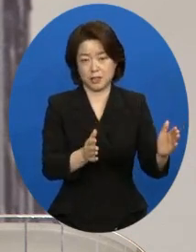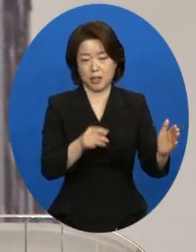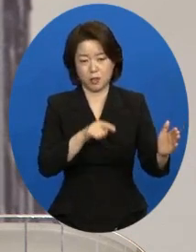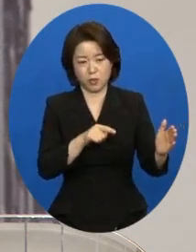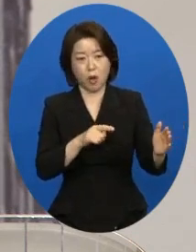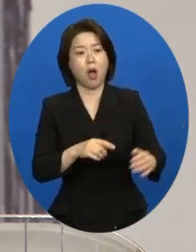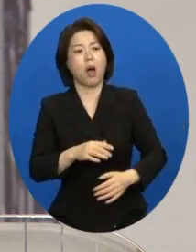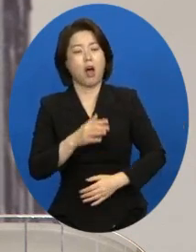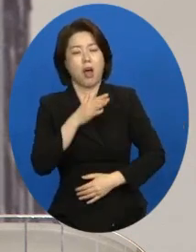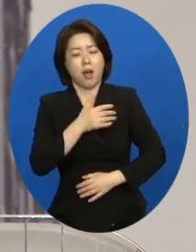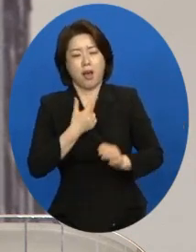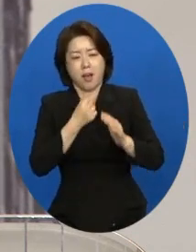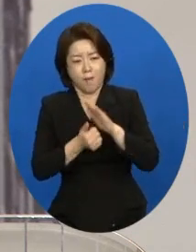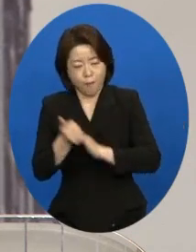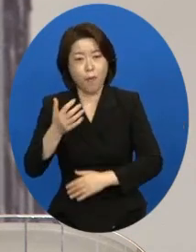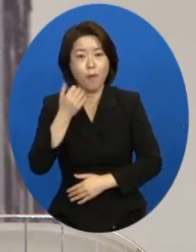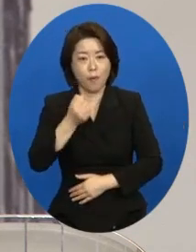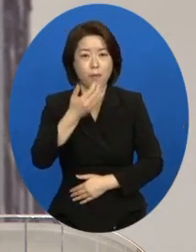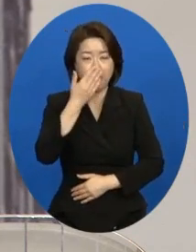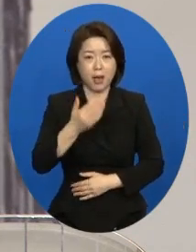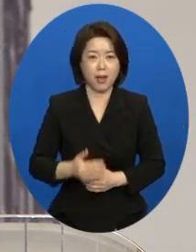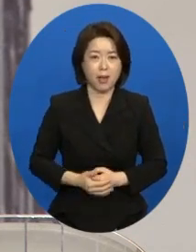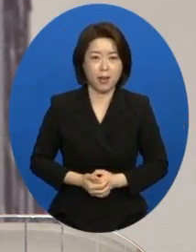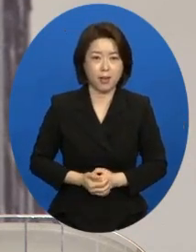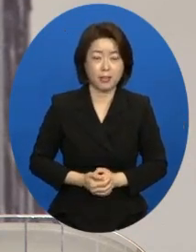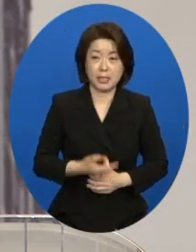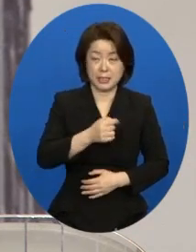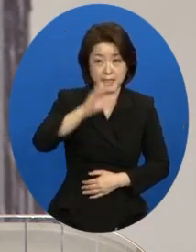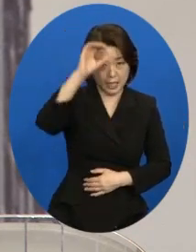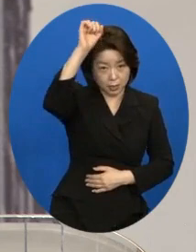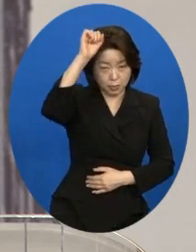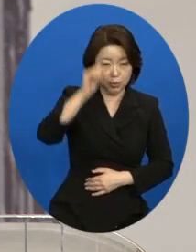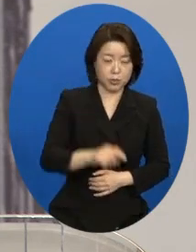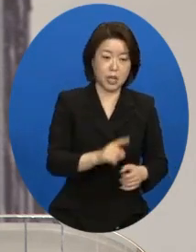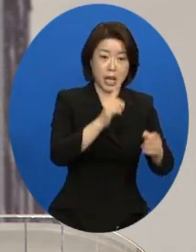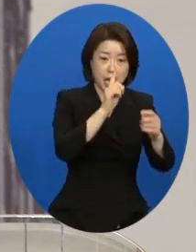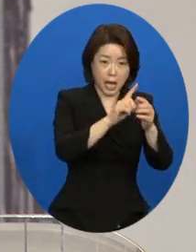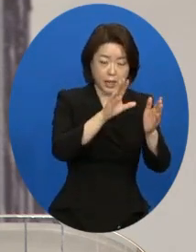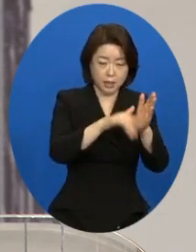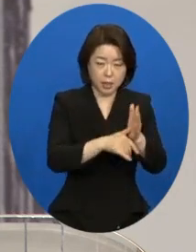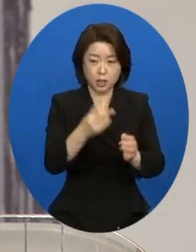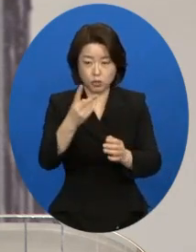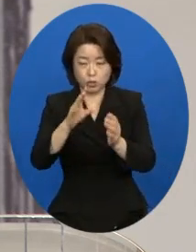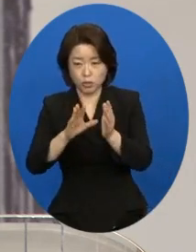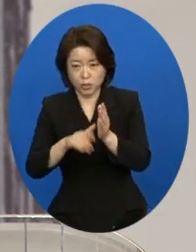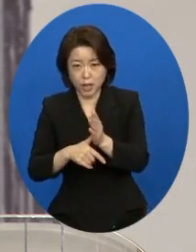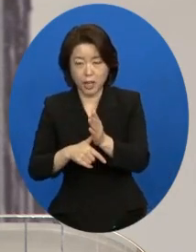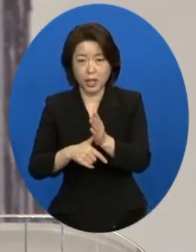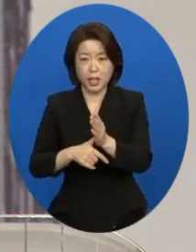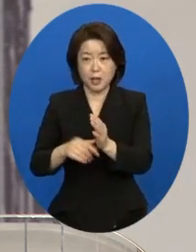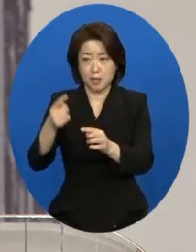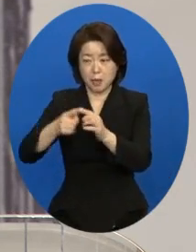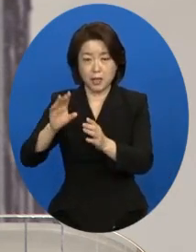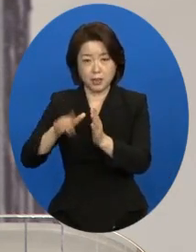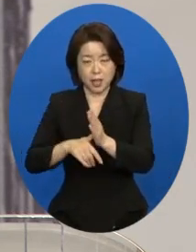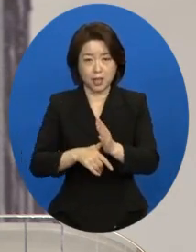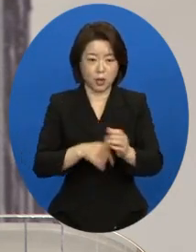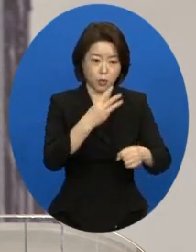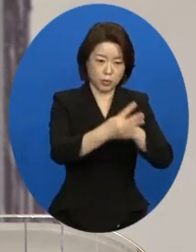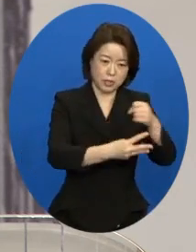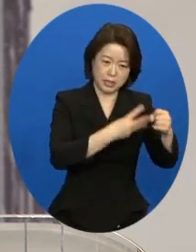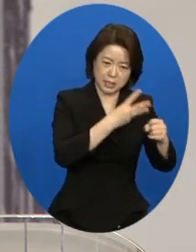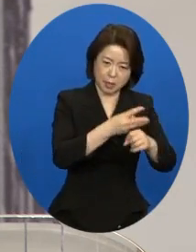소망이 있습니다. 25절 뒤에 보면 작은 뿔의 통치가 한때, 두때, 반때 총 3년 반으로 해석이 돼요.